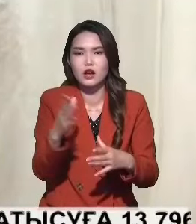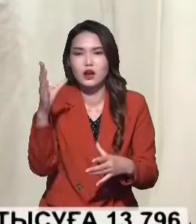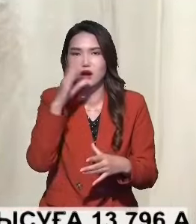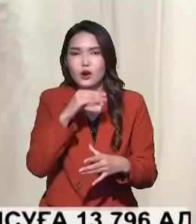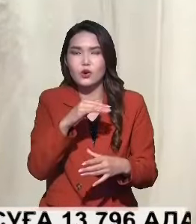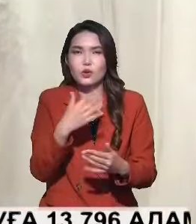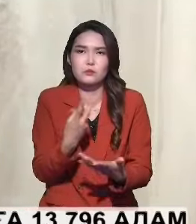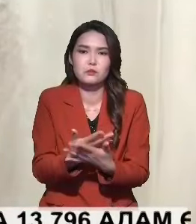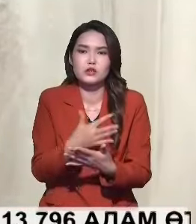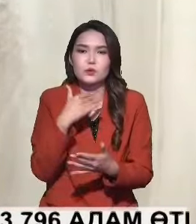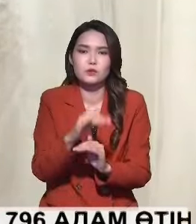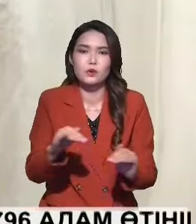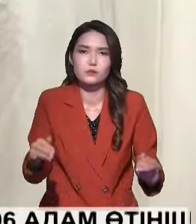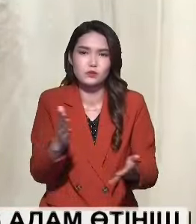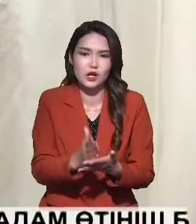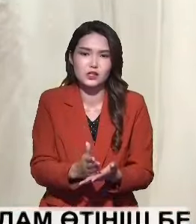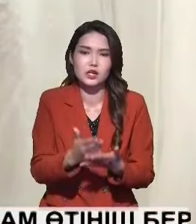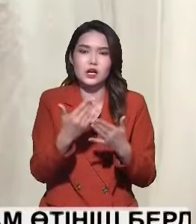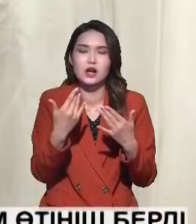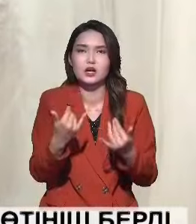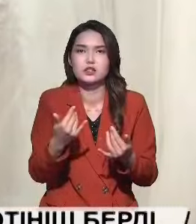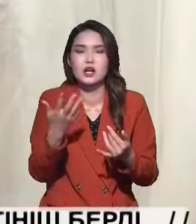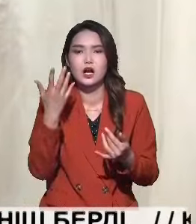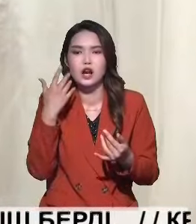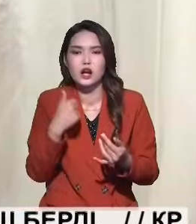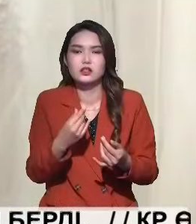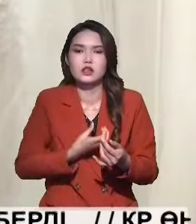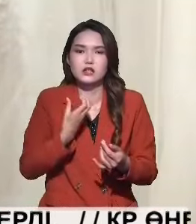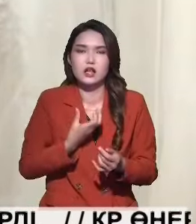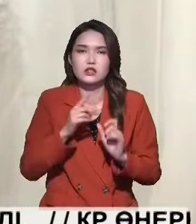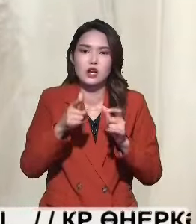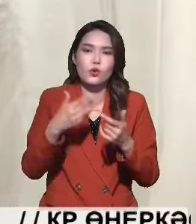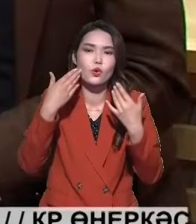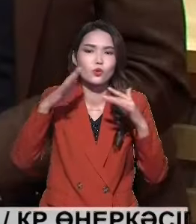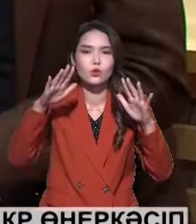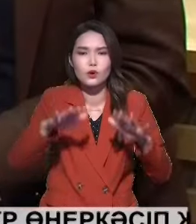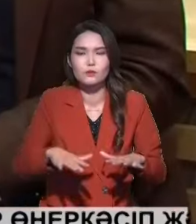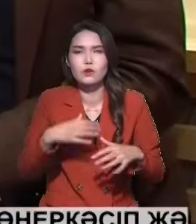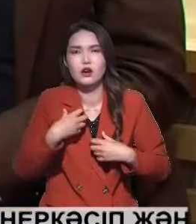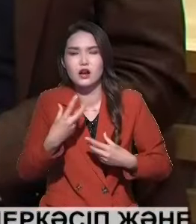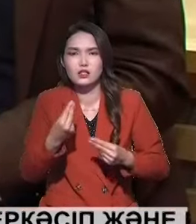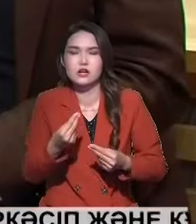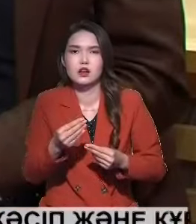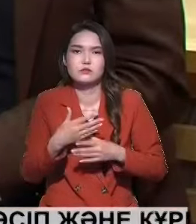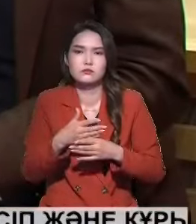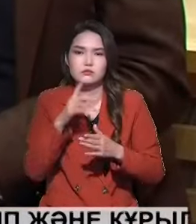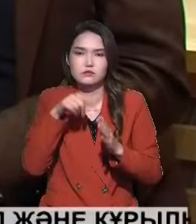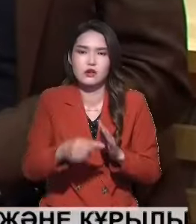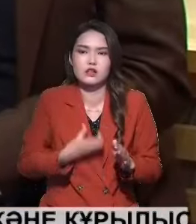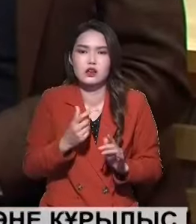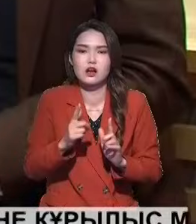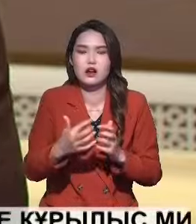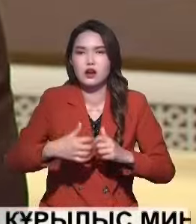отырмыз ғой. Солар енді біз жоқ болып қалған жағдайда осы жерден қомақты жаңағы қаржы алады. Ал адвокат Жандос Тияқов